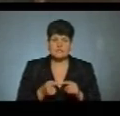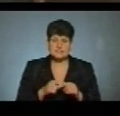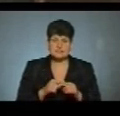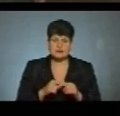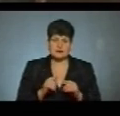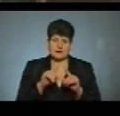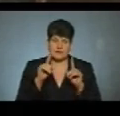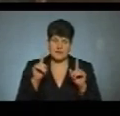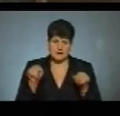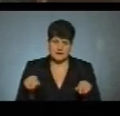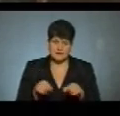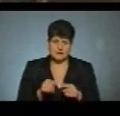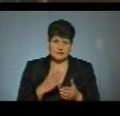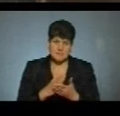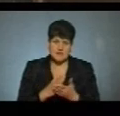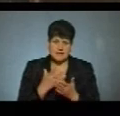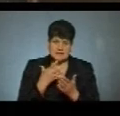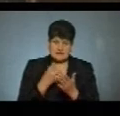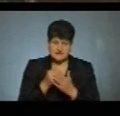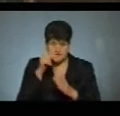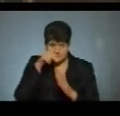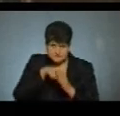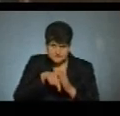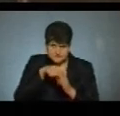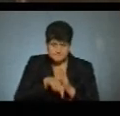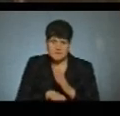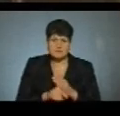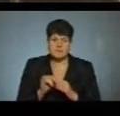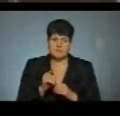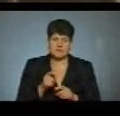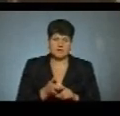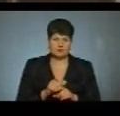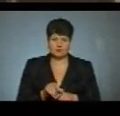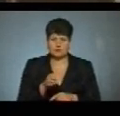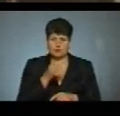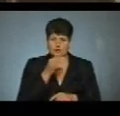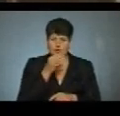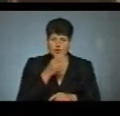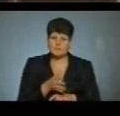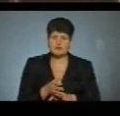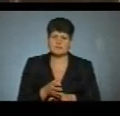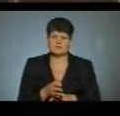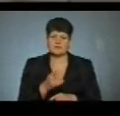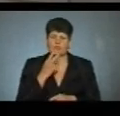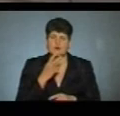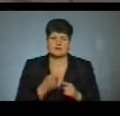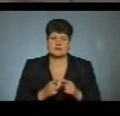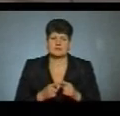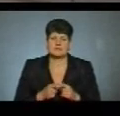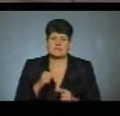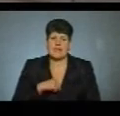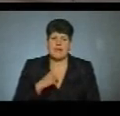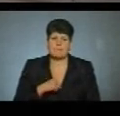має під свідомий зміст, і мені от дуже подобається саме виражати такі емоції.